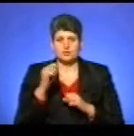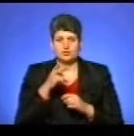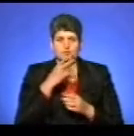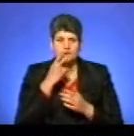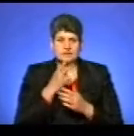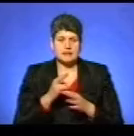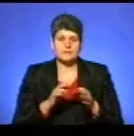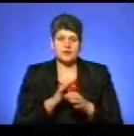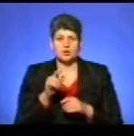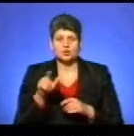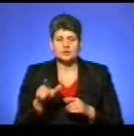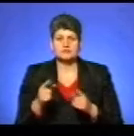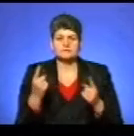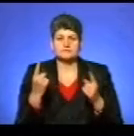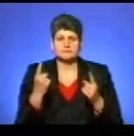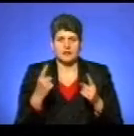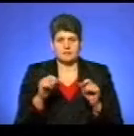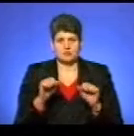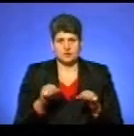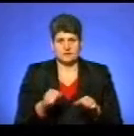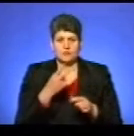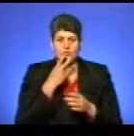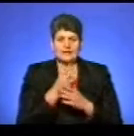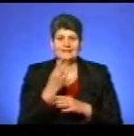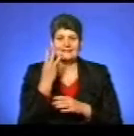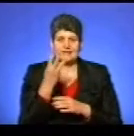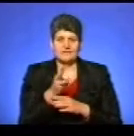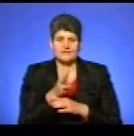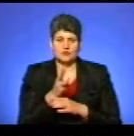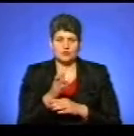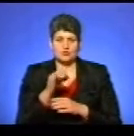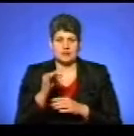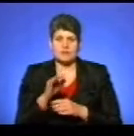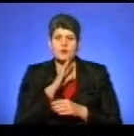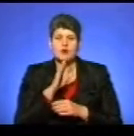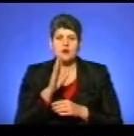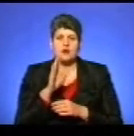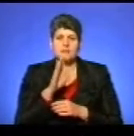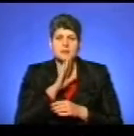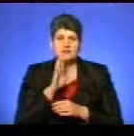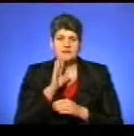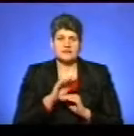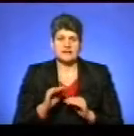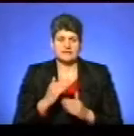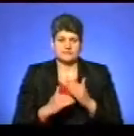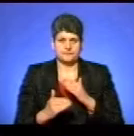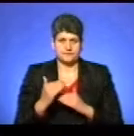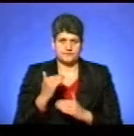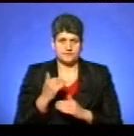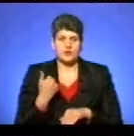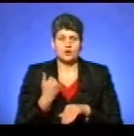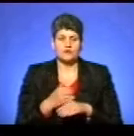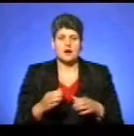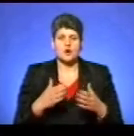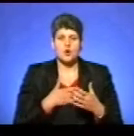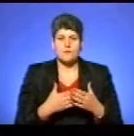«Люди із надможливостями». Присутнім продемонстрували 3 відеосюжети про матерів дітей з інвалідністю. Голова